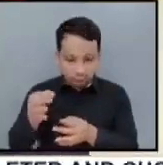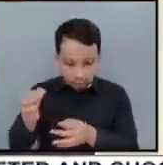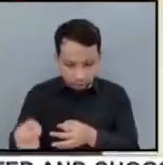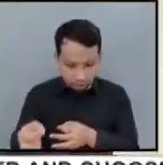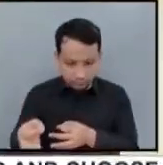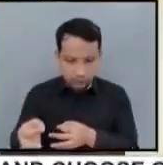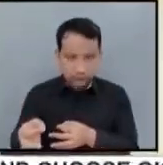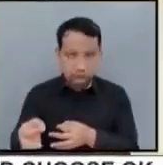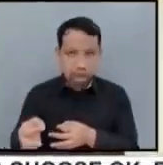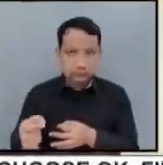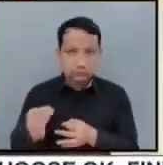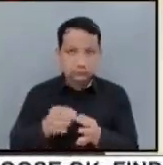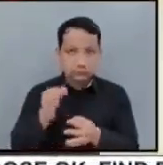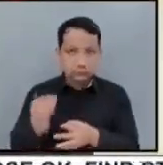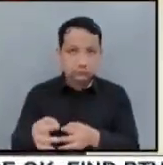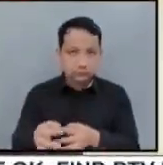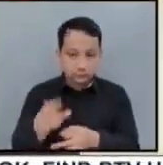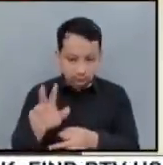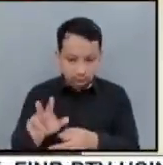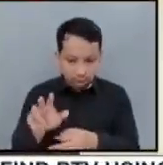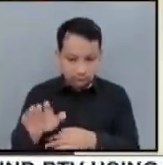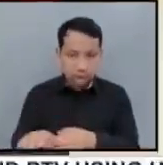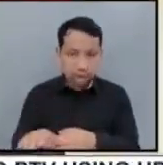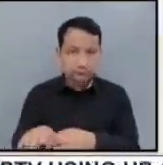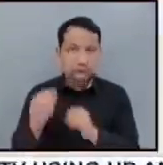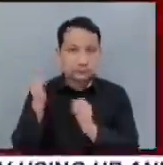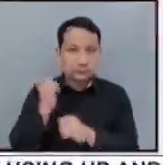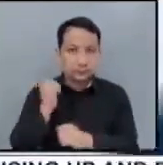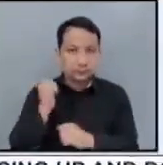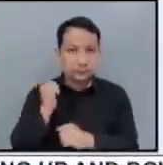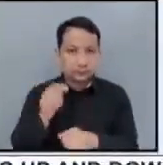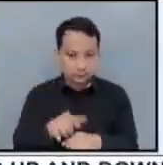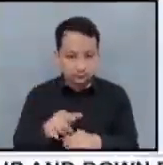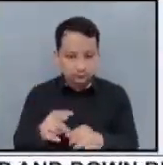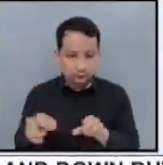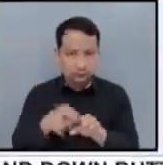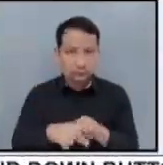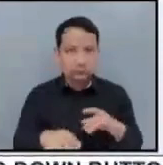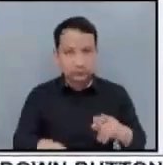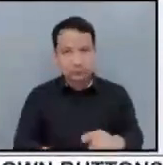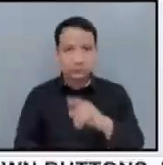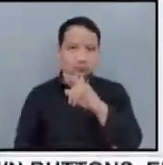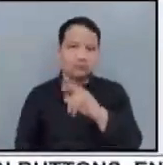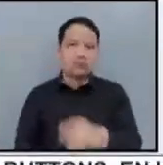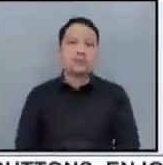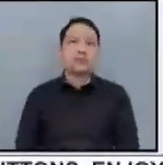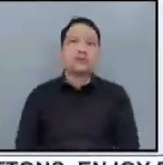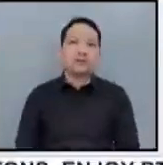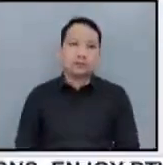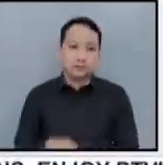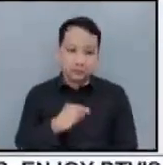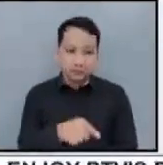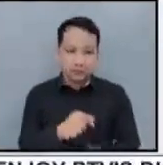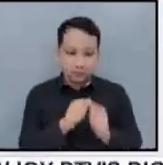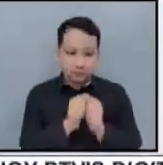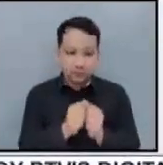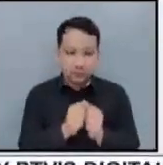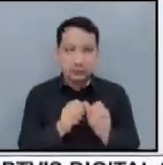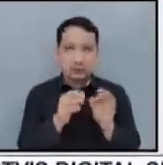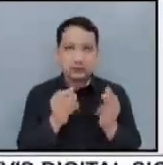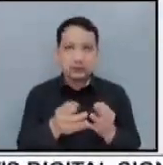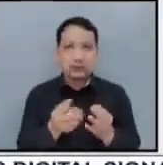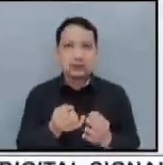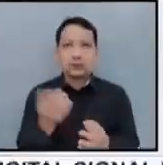moved again to 3 p.m. Hopefully ngayon, matuloy na ngayon kami. Isa lamang ang pamilya ni Arvin sa daan-daan mga pasahirong